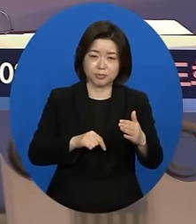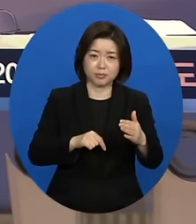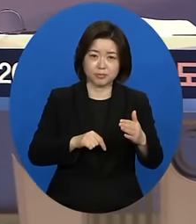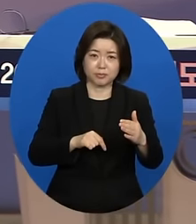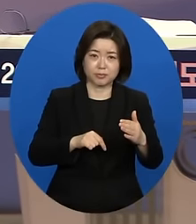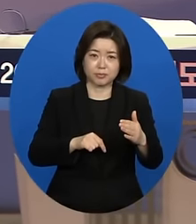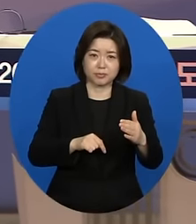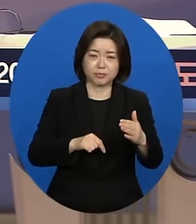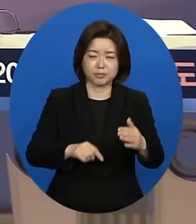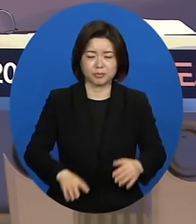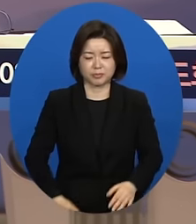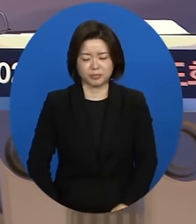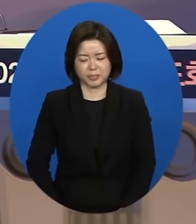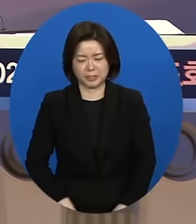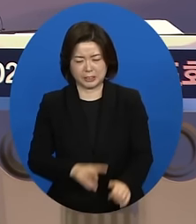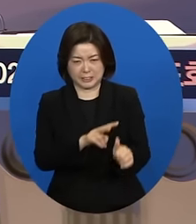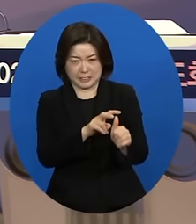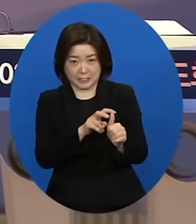그 증오